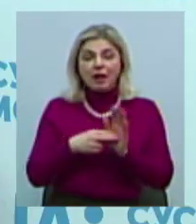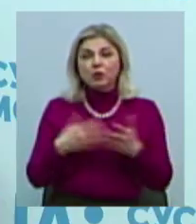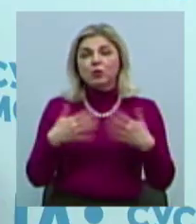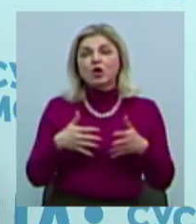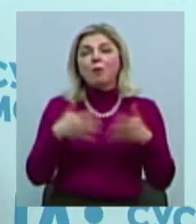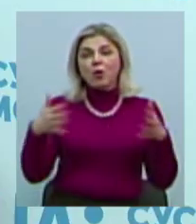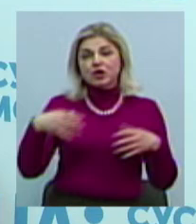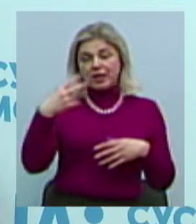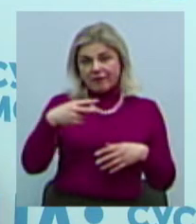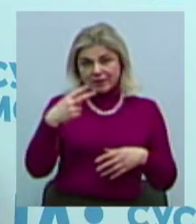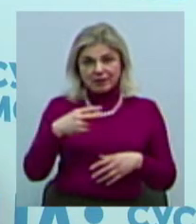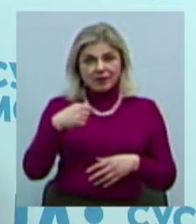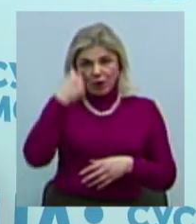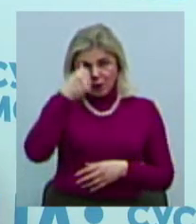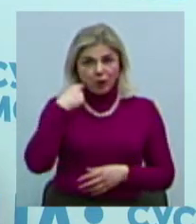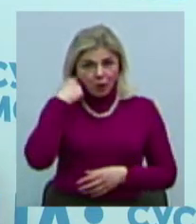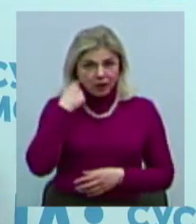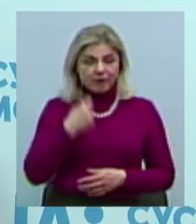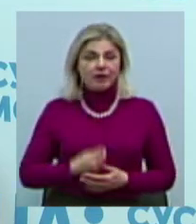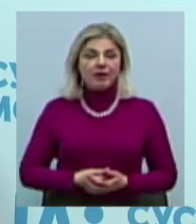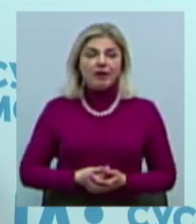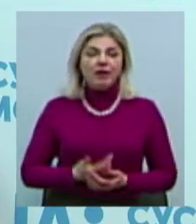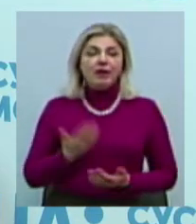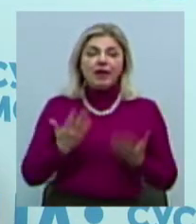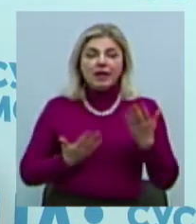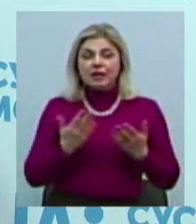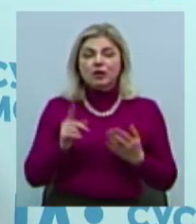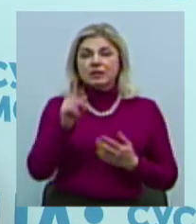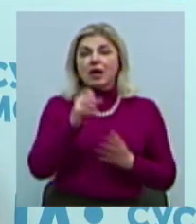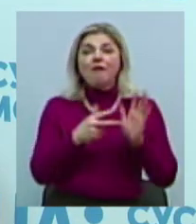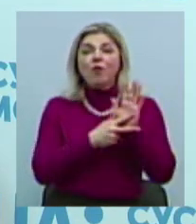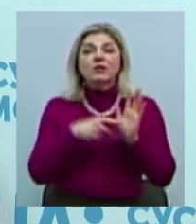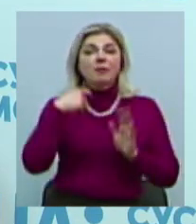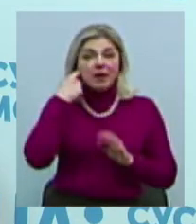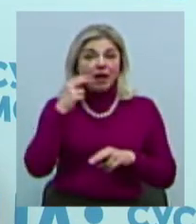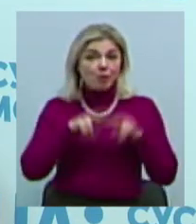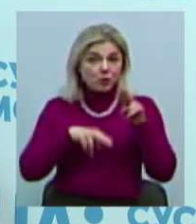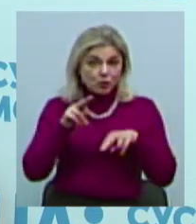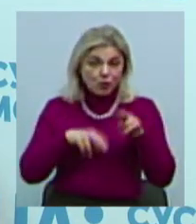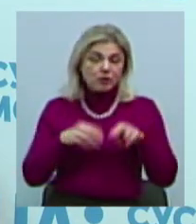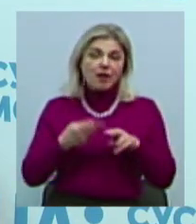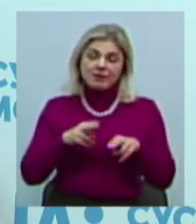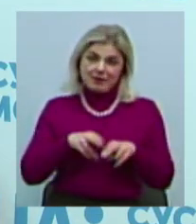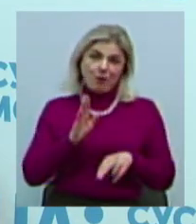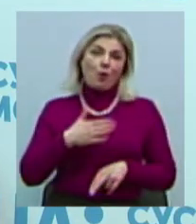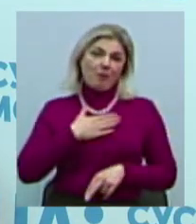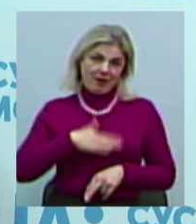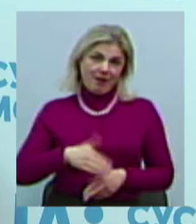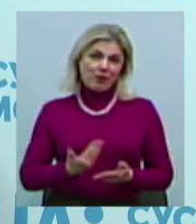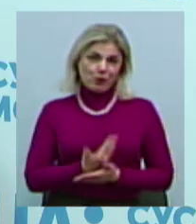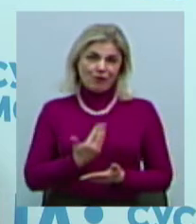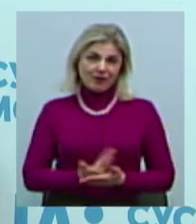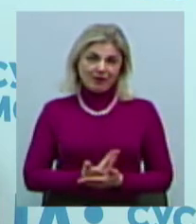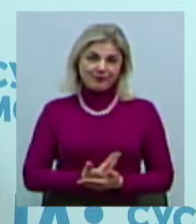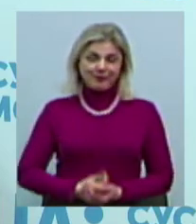років, якщо я не помиляюсь. Так що, якщо щось вирішиться і за 8 років я побудую, то це буде приємна новина.